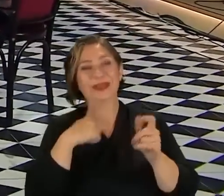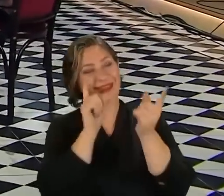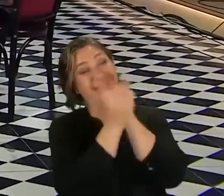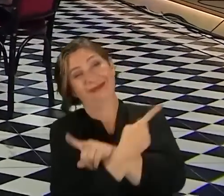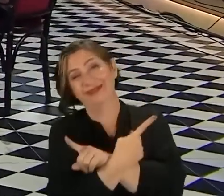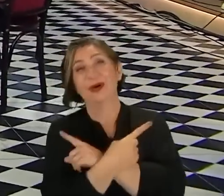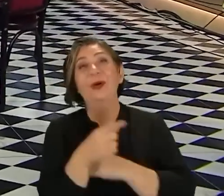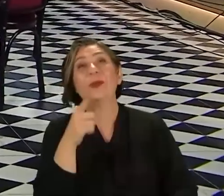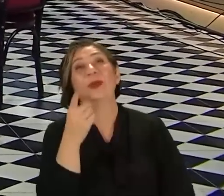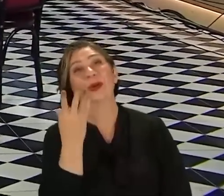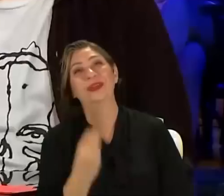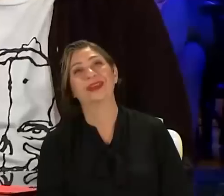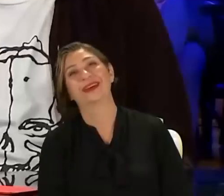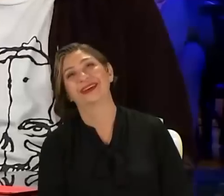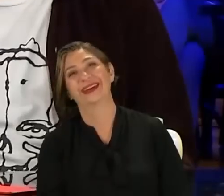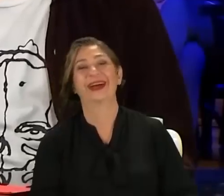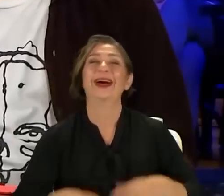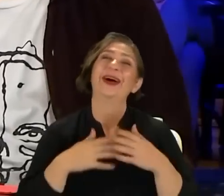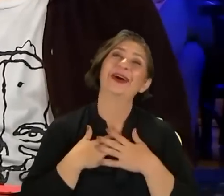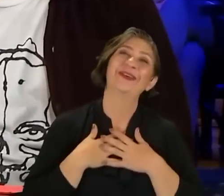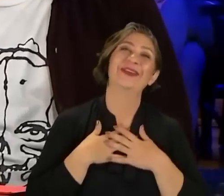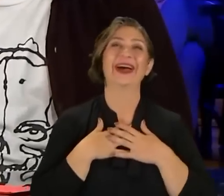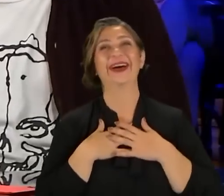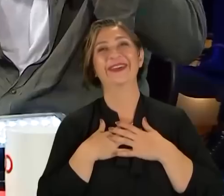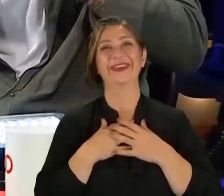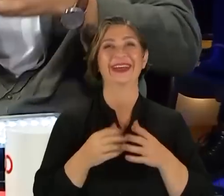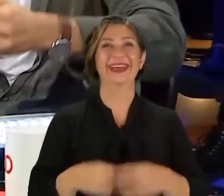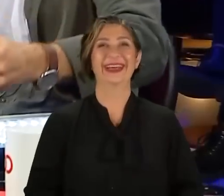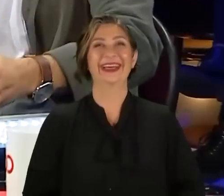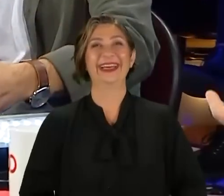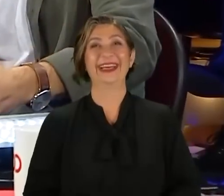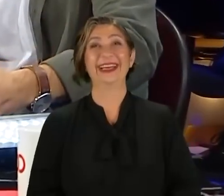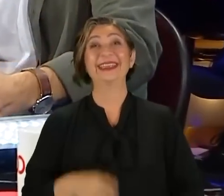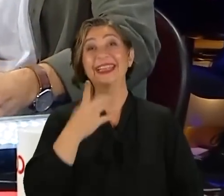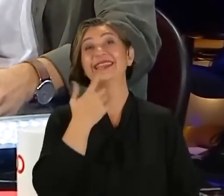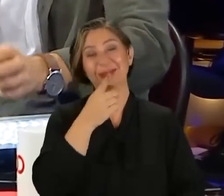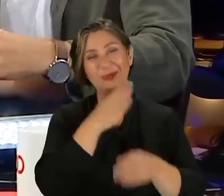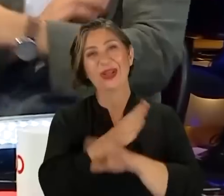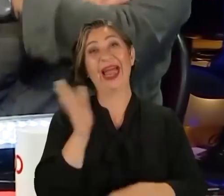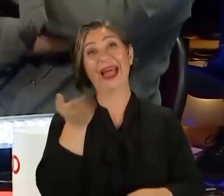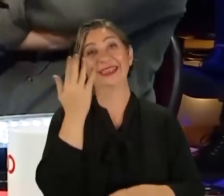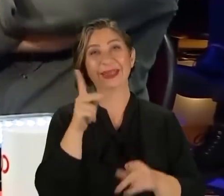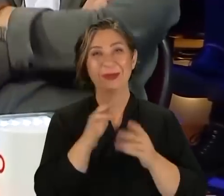yani? Böyle oldunuz değil mi? Evet. Evet. Sen ne dersin?